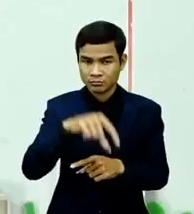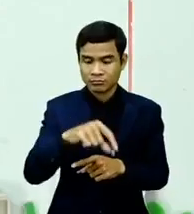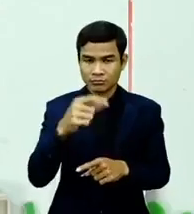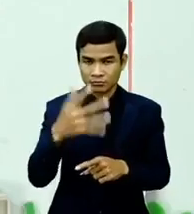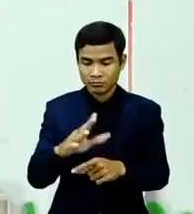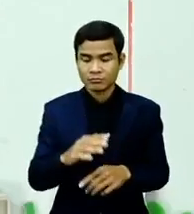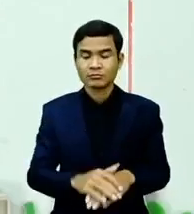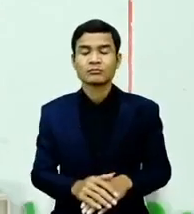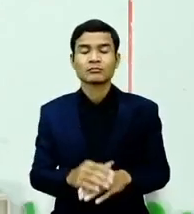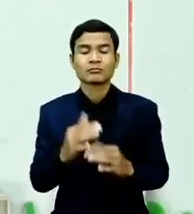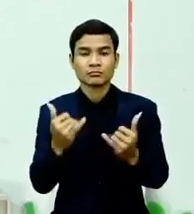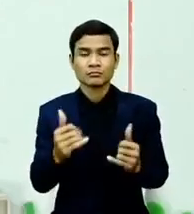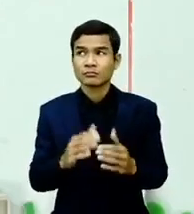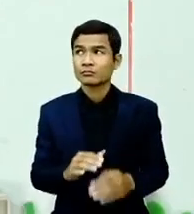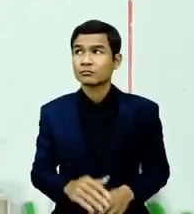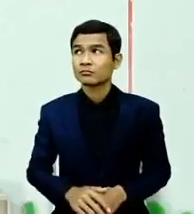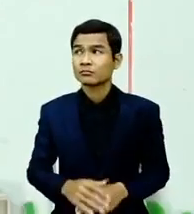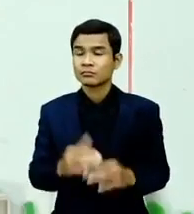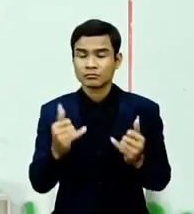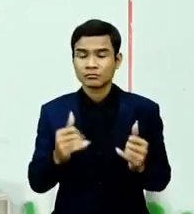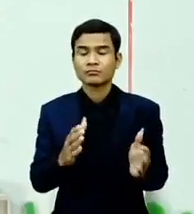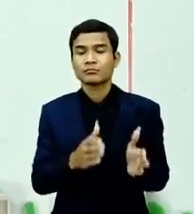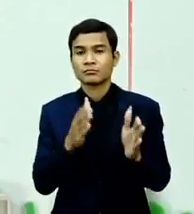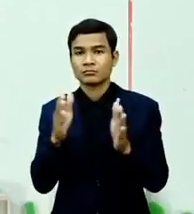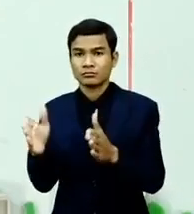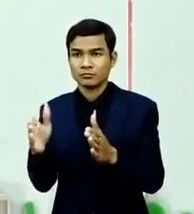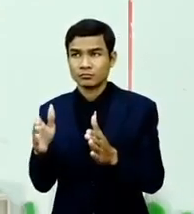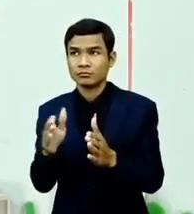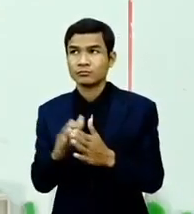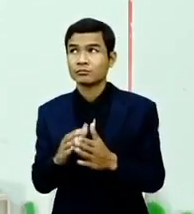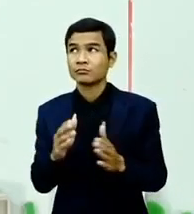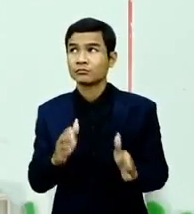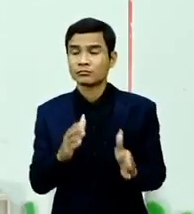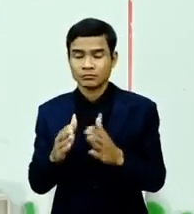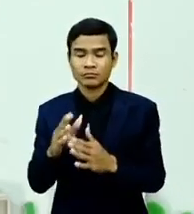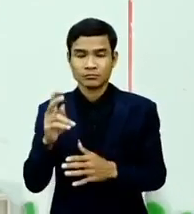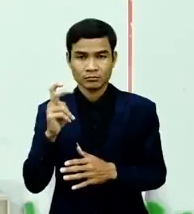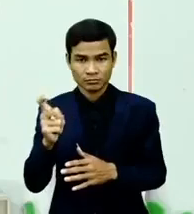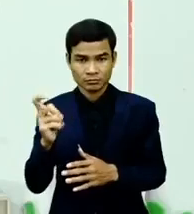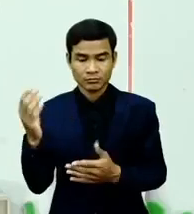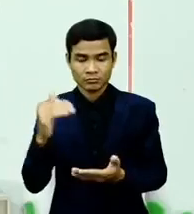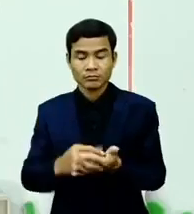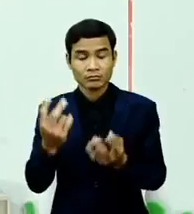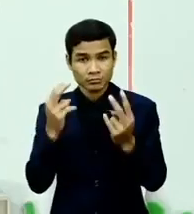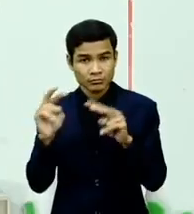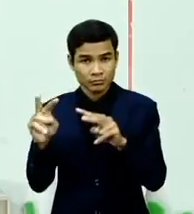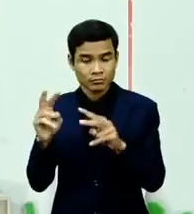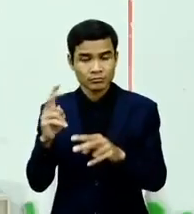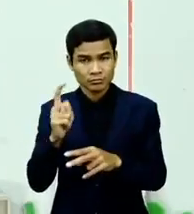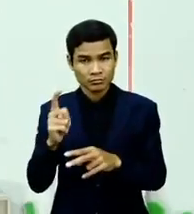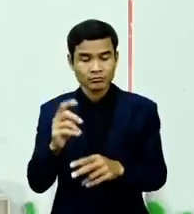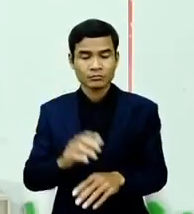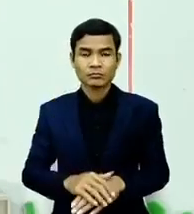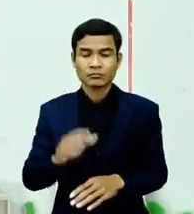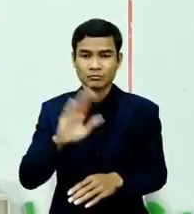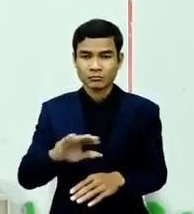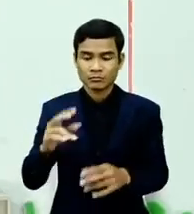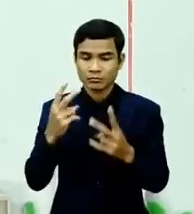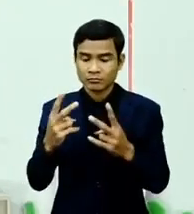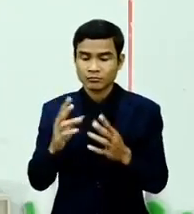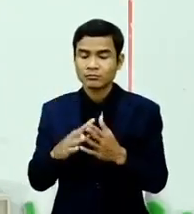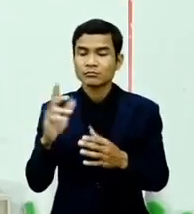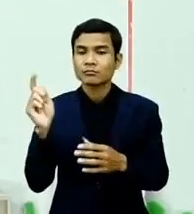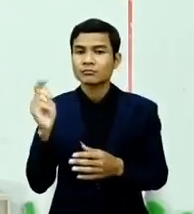ករួចរាល់ហើយមែនទេចាតោះយើងក្រឡេកទៅមើលខ្ទង់ខវិញម្ដងណាចាអញ្ចឹងកូនសង្កេតមើលឃើ